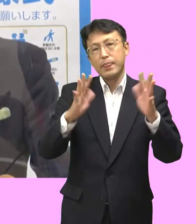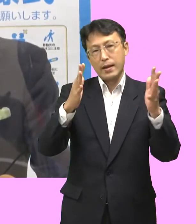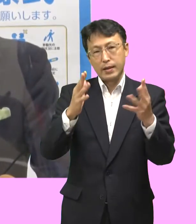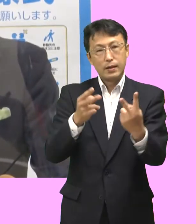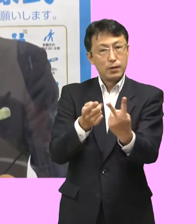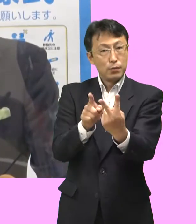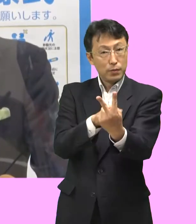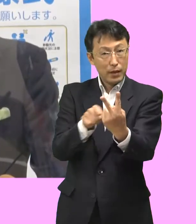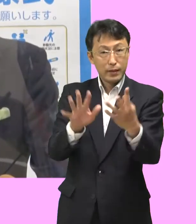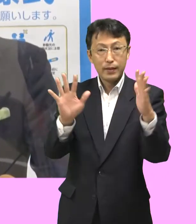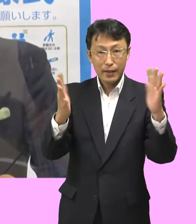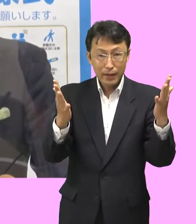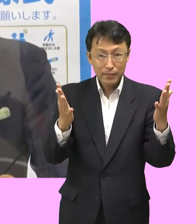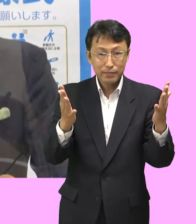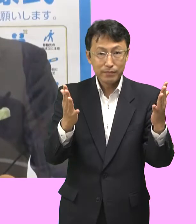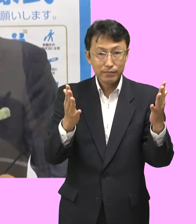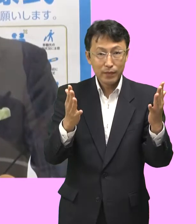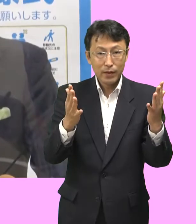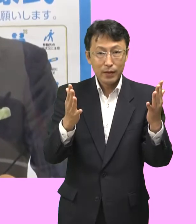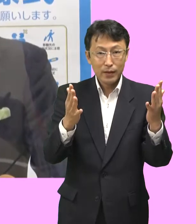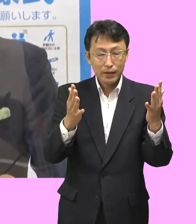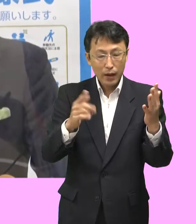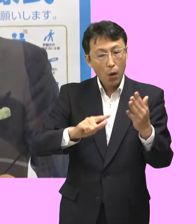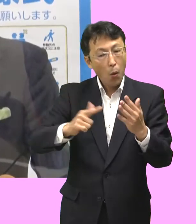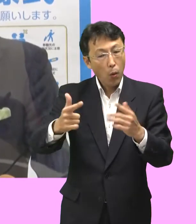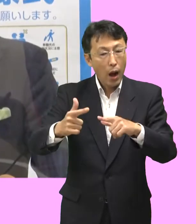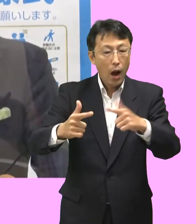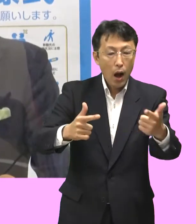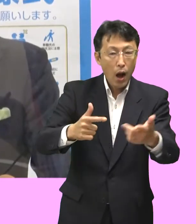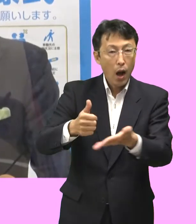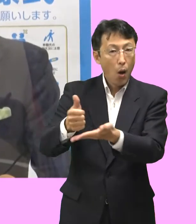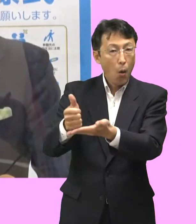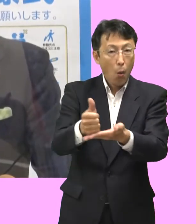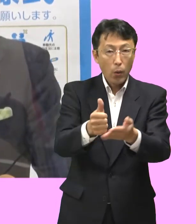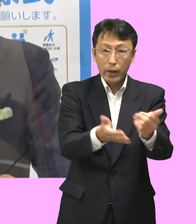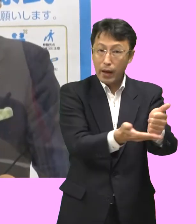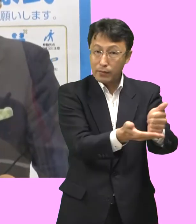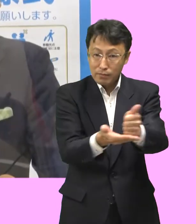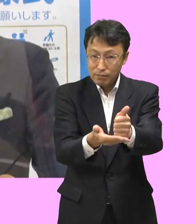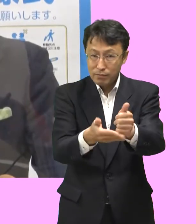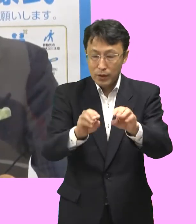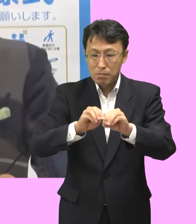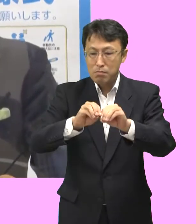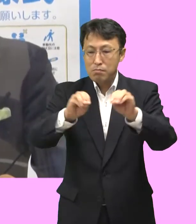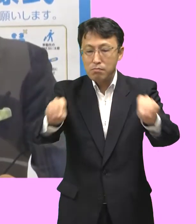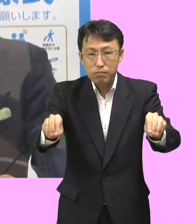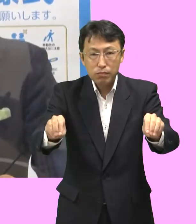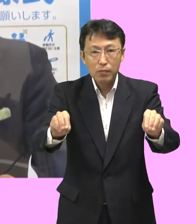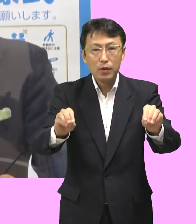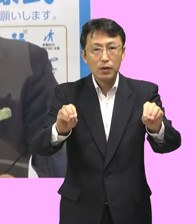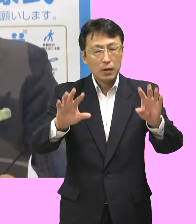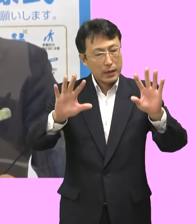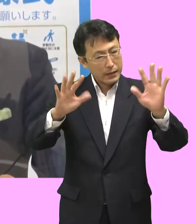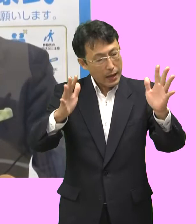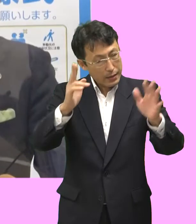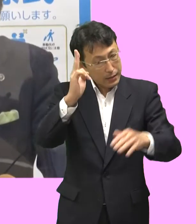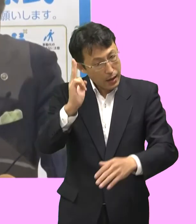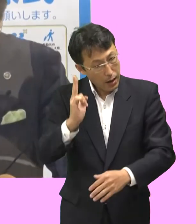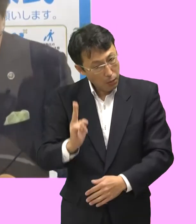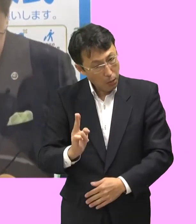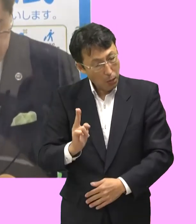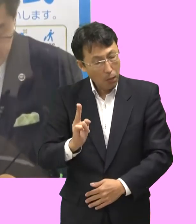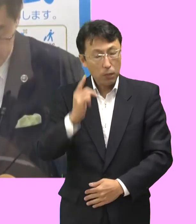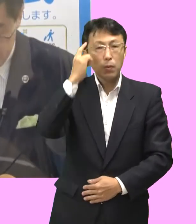これらの方から、お客様の方に、感染するということはまずないだろうというふ